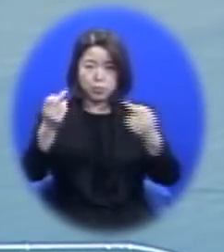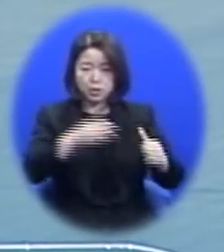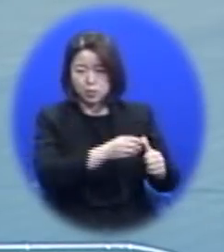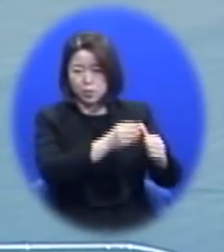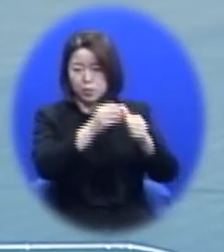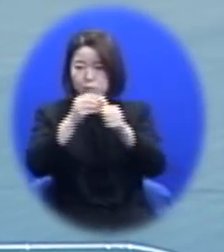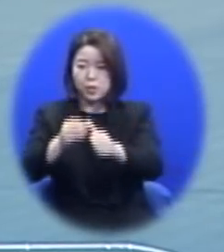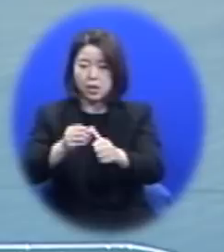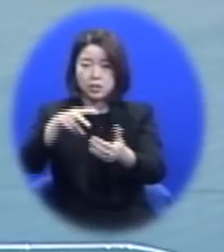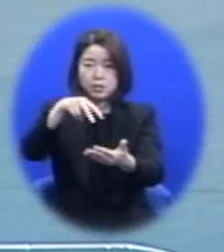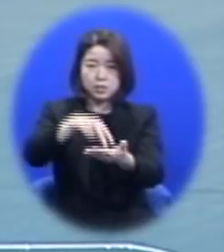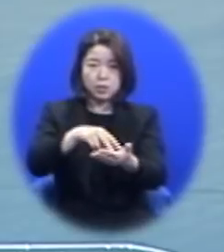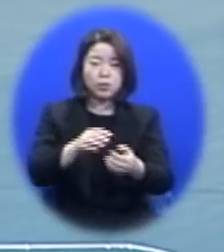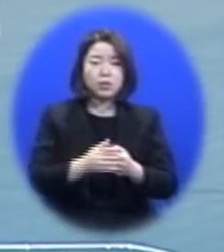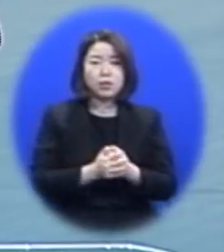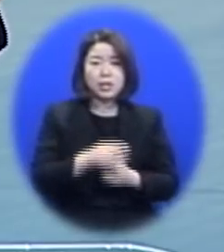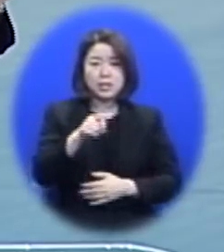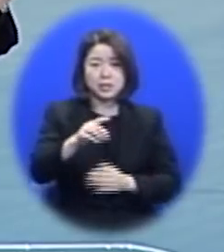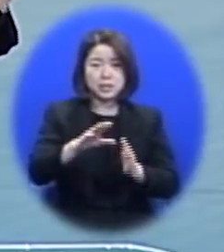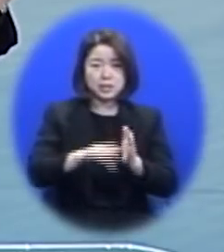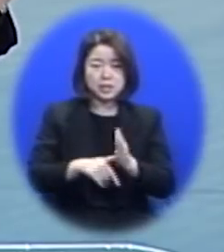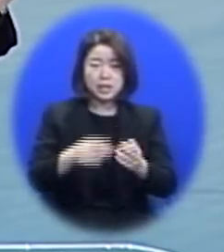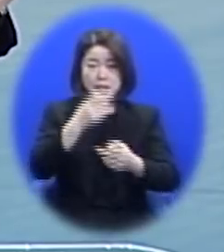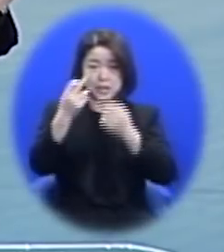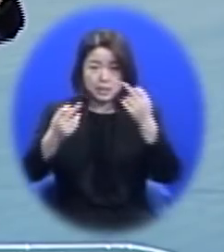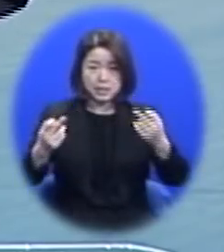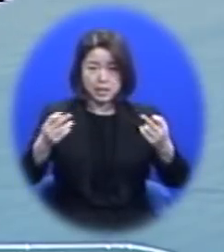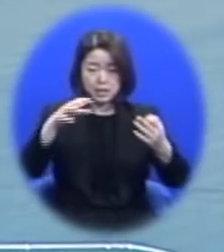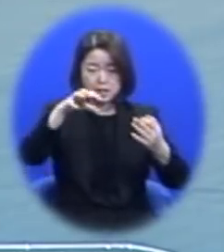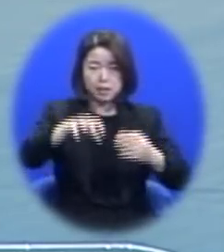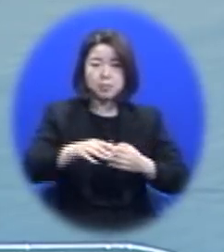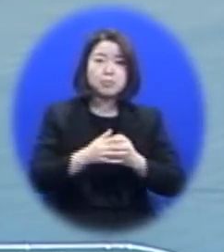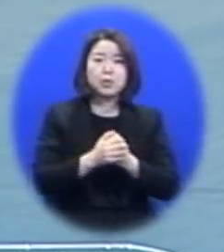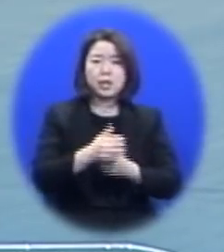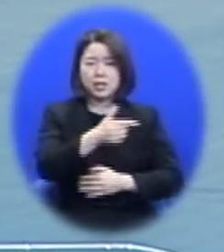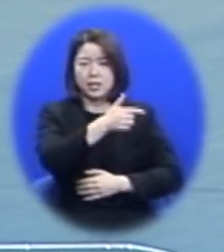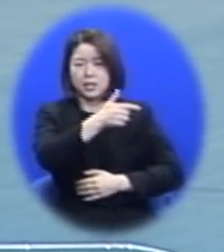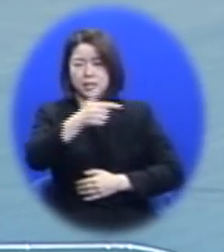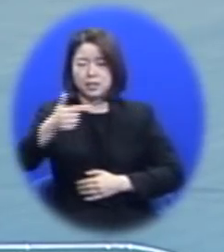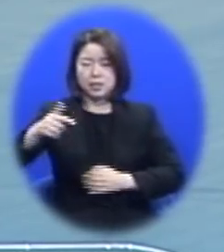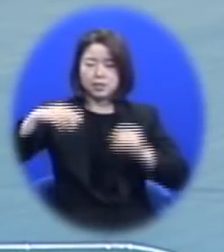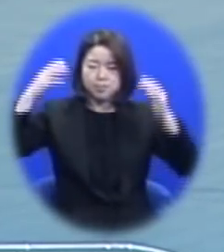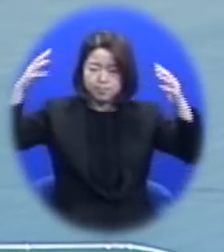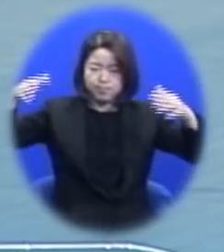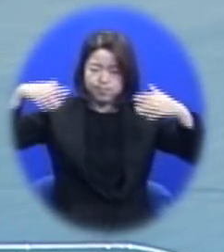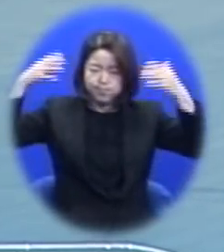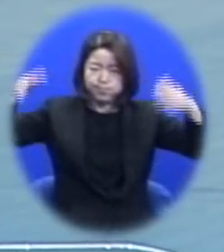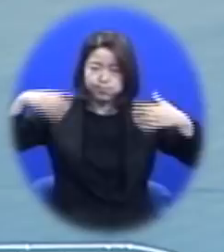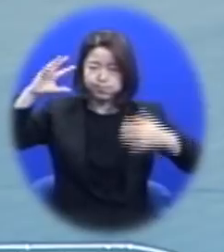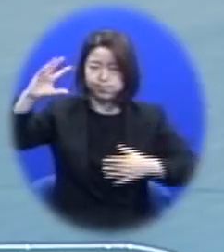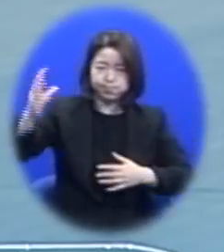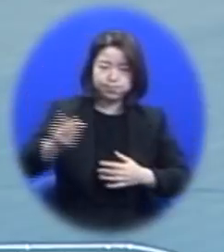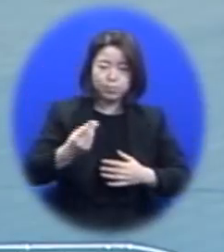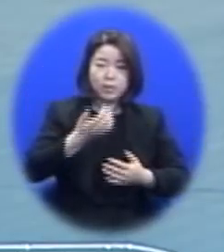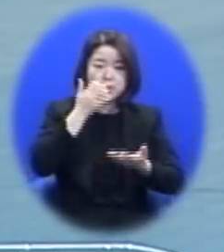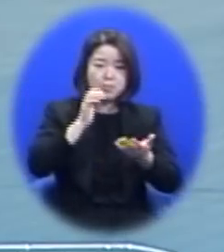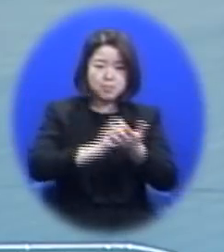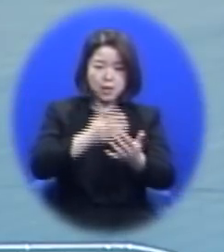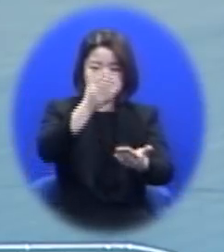앞에 세우세요. 그때 그 산에 큰 강한 바람이 붑니다. 바위가 막